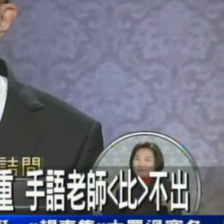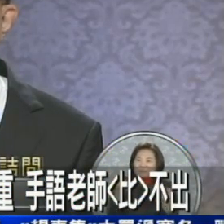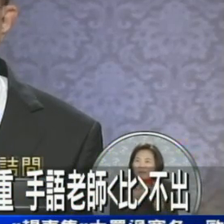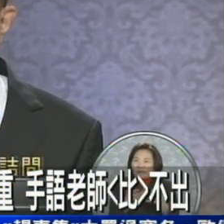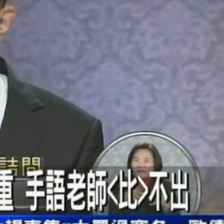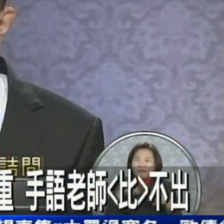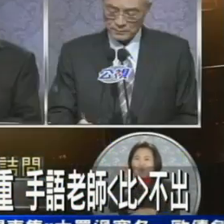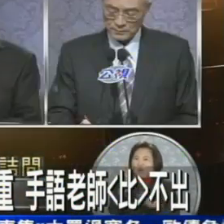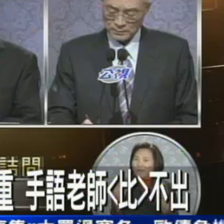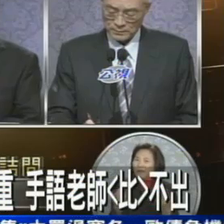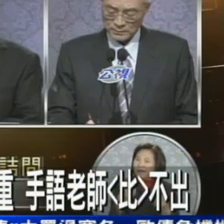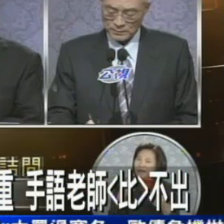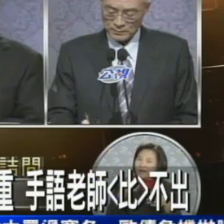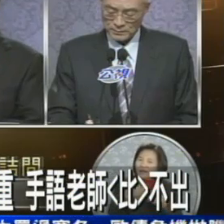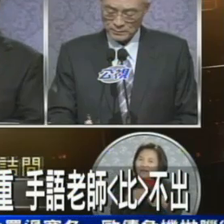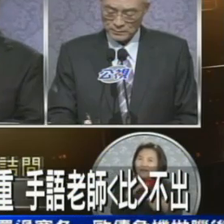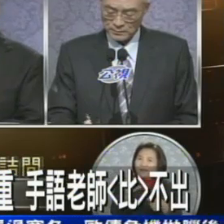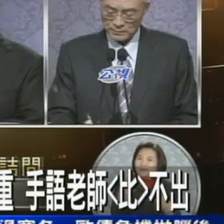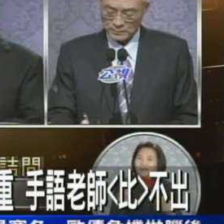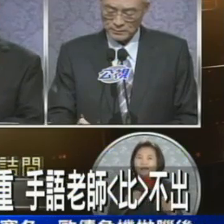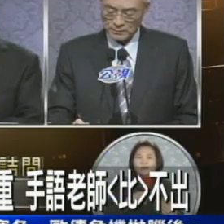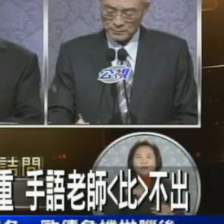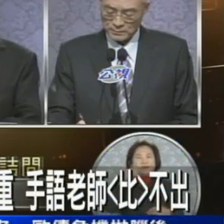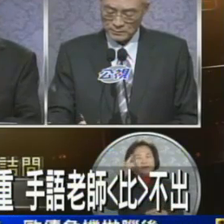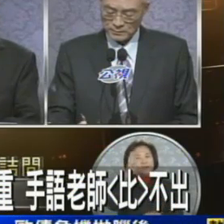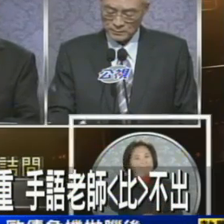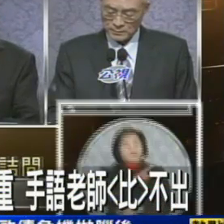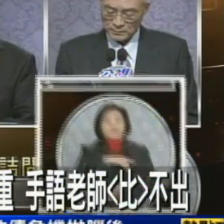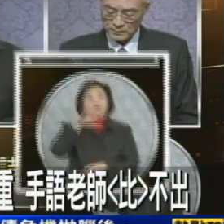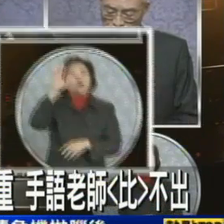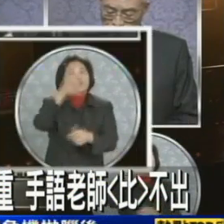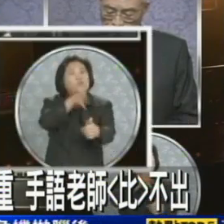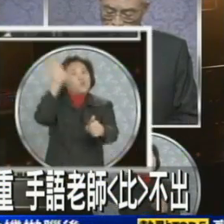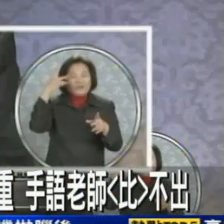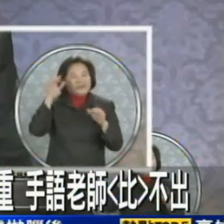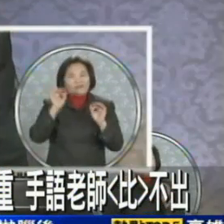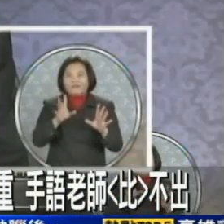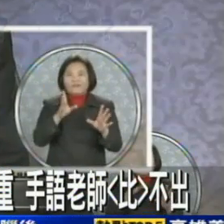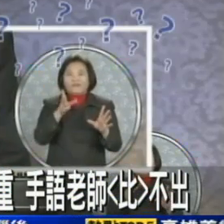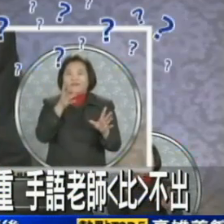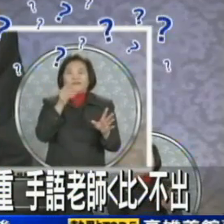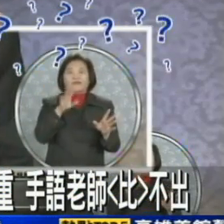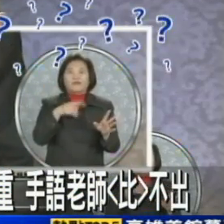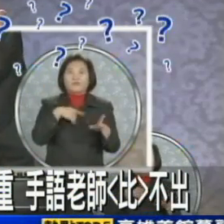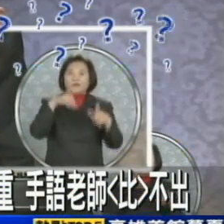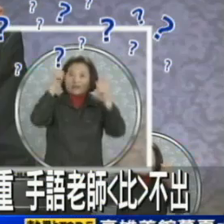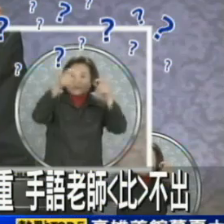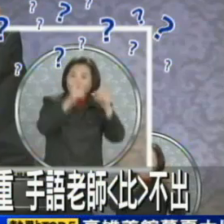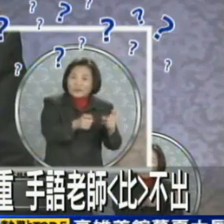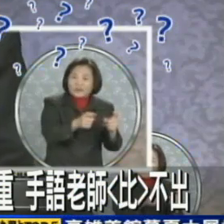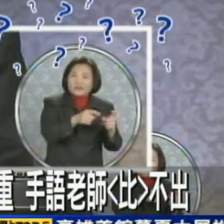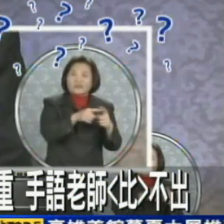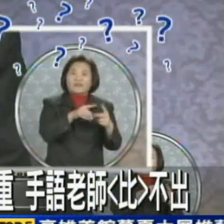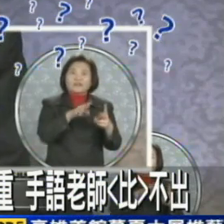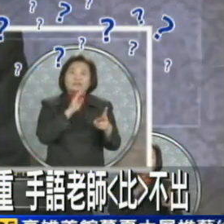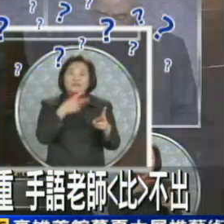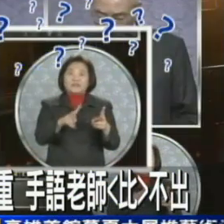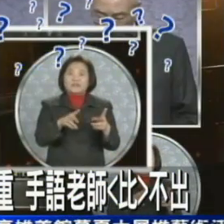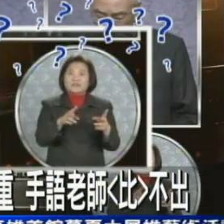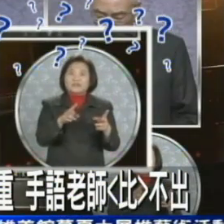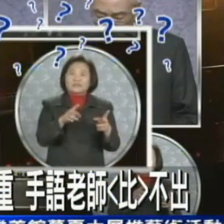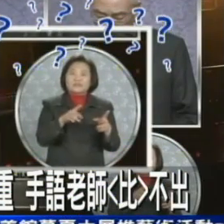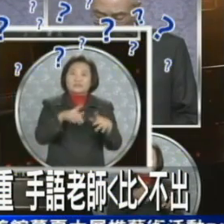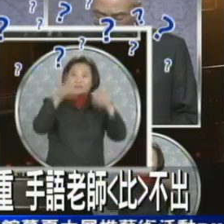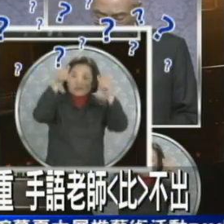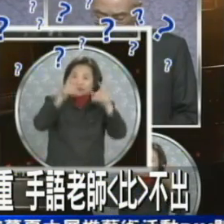辩严重的台湾狗蚁不止观众听的满头问号就连小框框里的首语老师更是难以招架中感